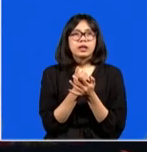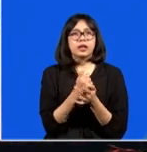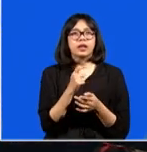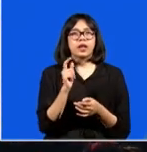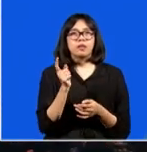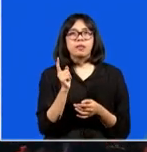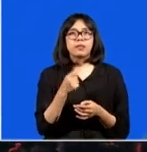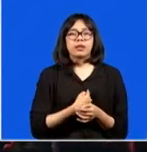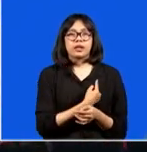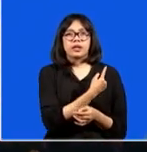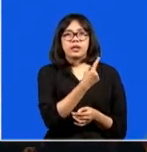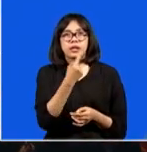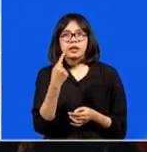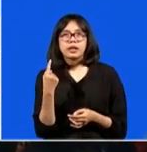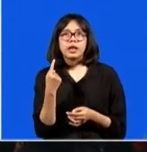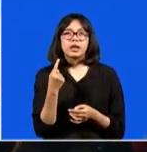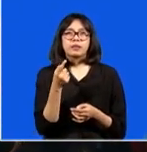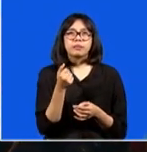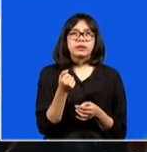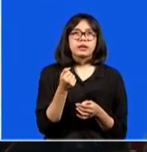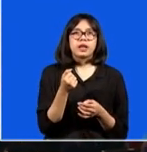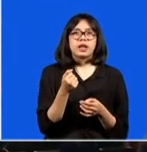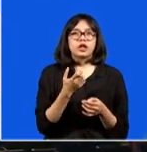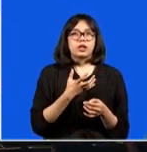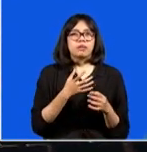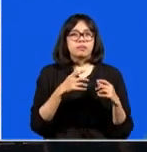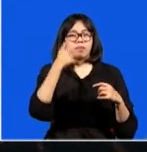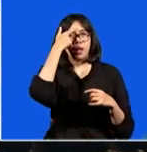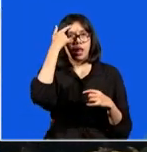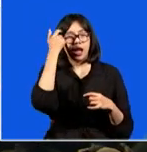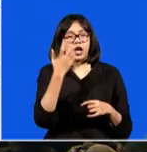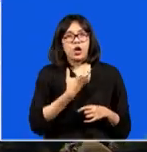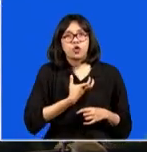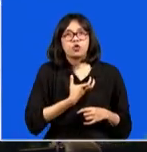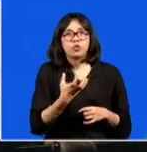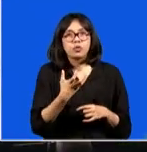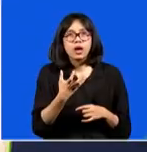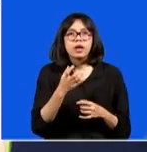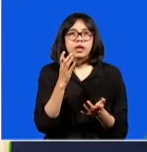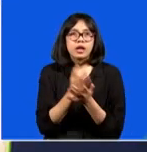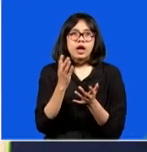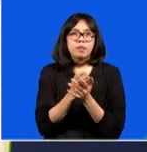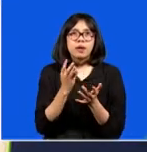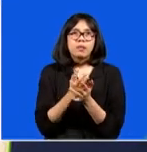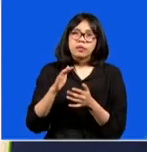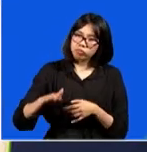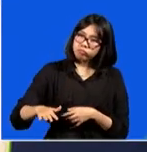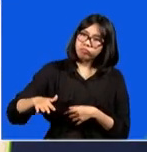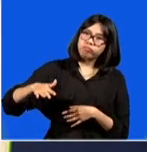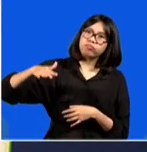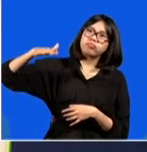kita itu bisa membangun benih-benih kecintaan belajar yang itu tuh akan ikut terus sampai